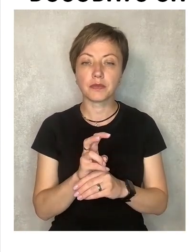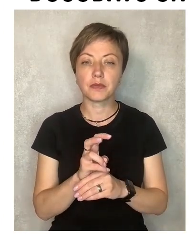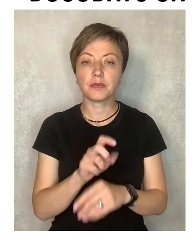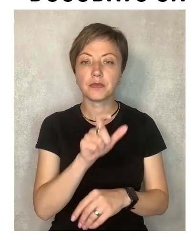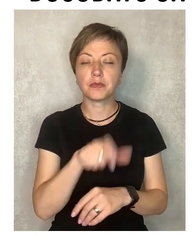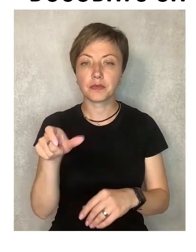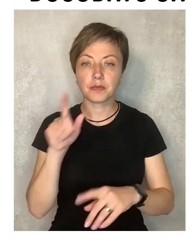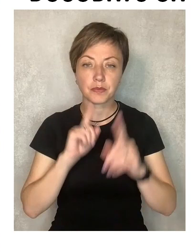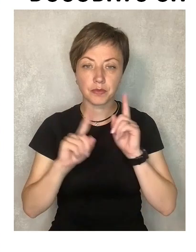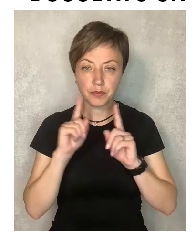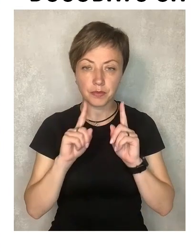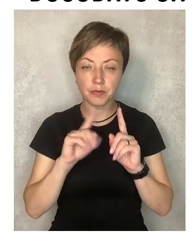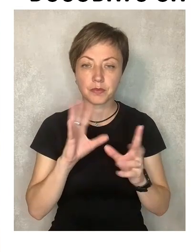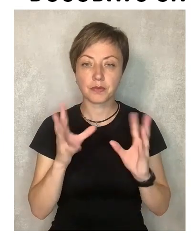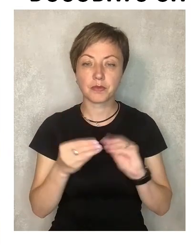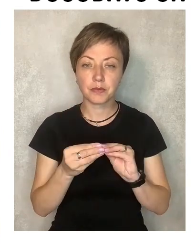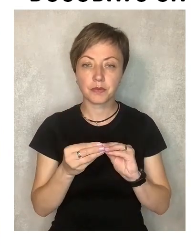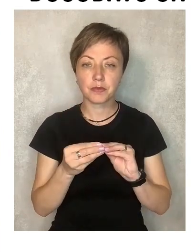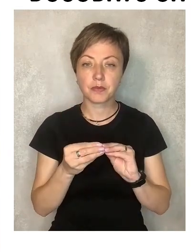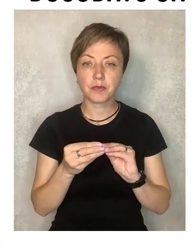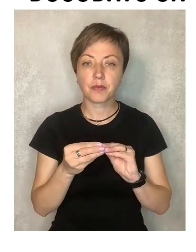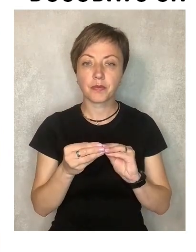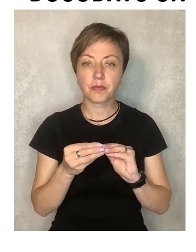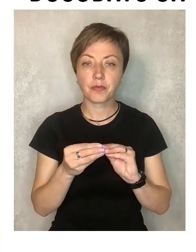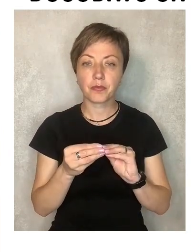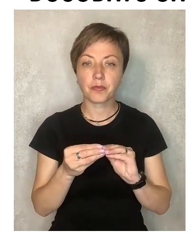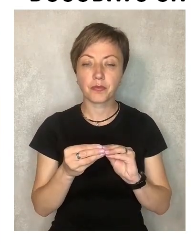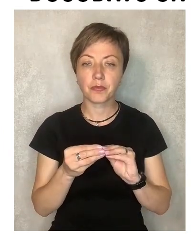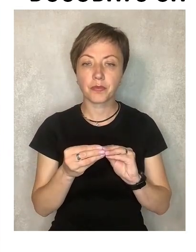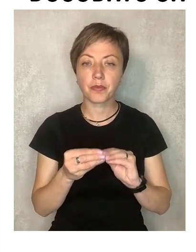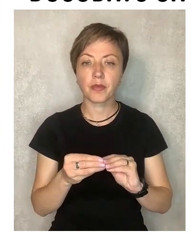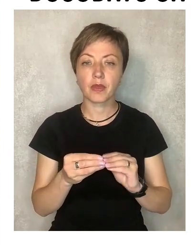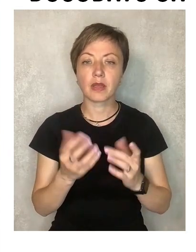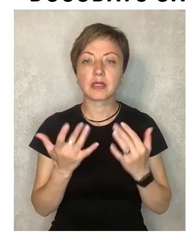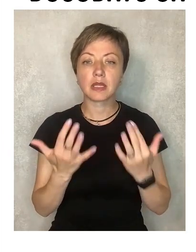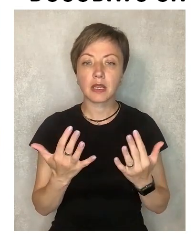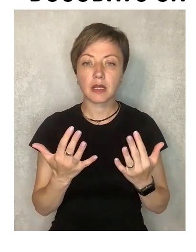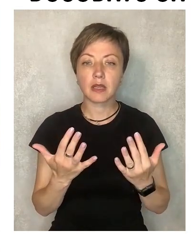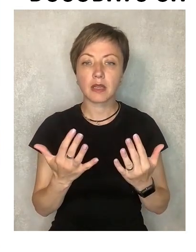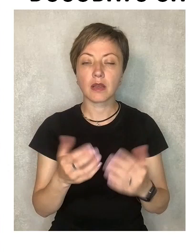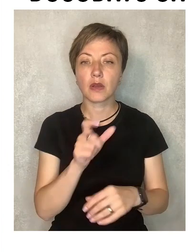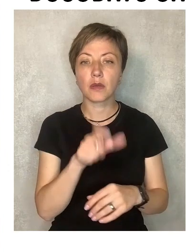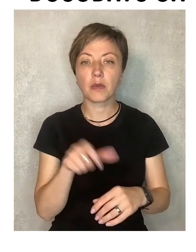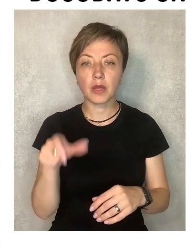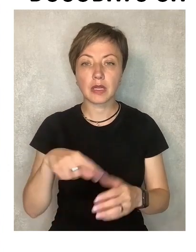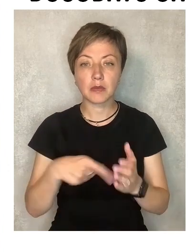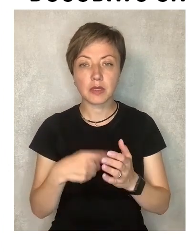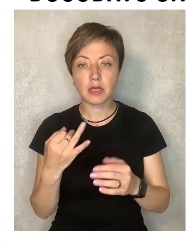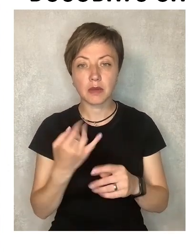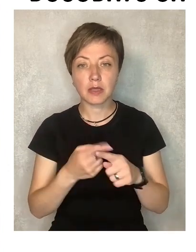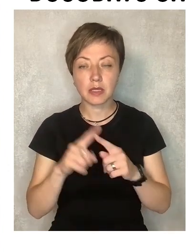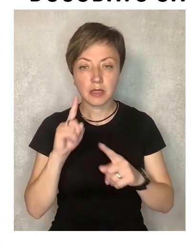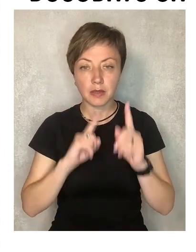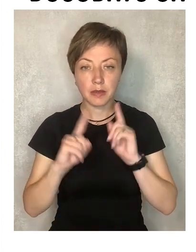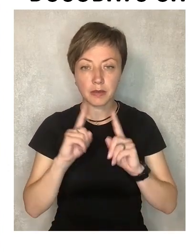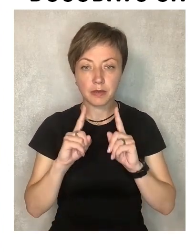взагалі, ну так, адекватного розуміння, наскільки вони взагалі, от так просто мешканці міста можуть цікавитися цими сесіями. В